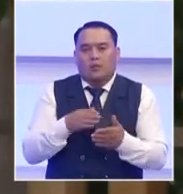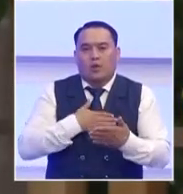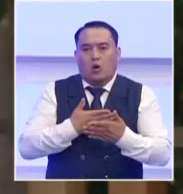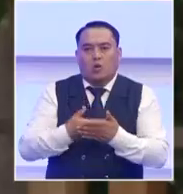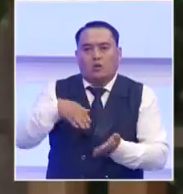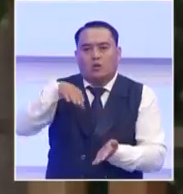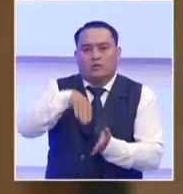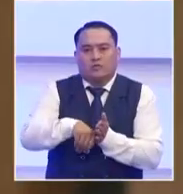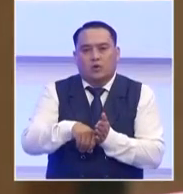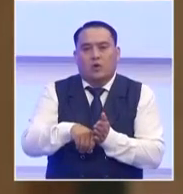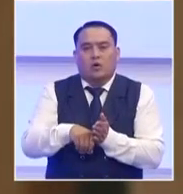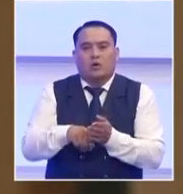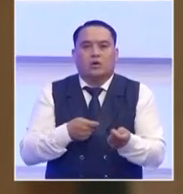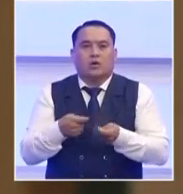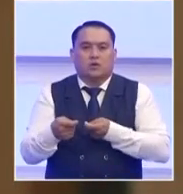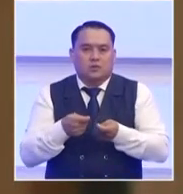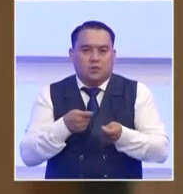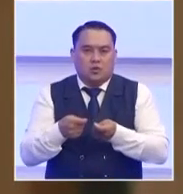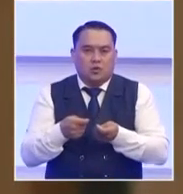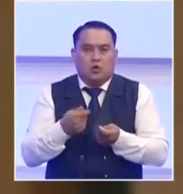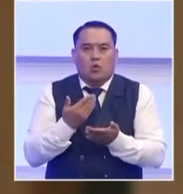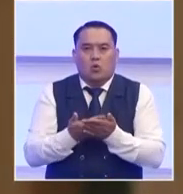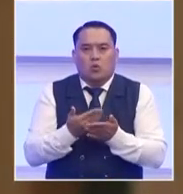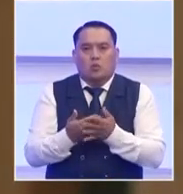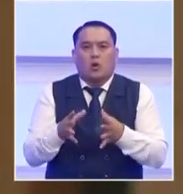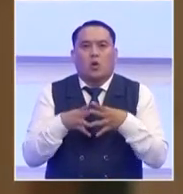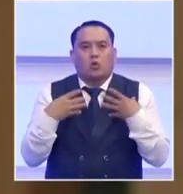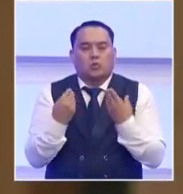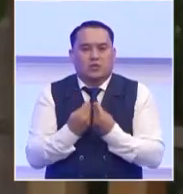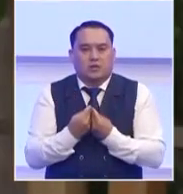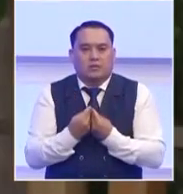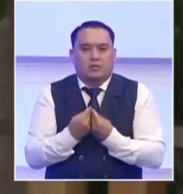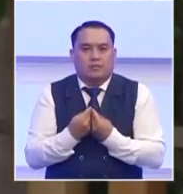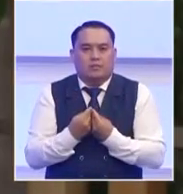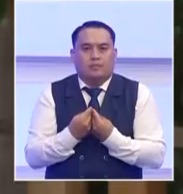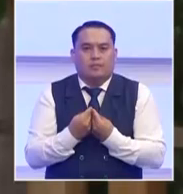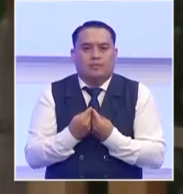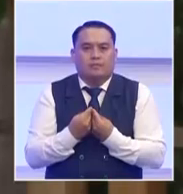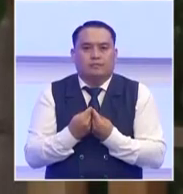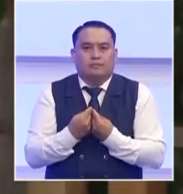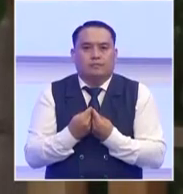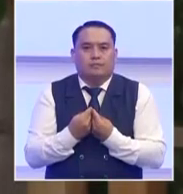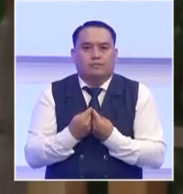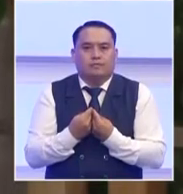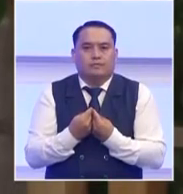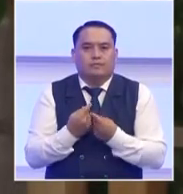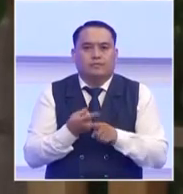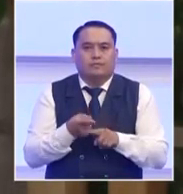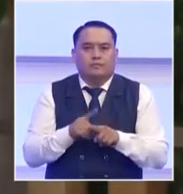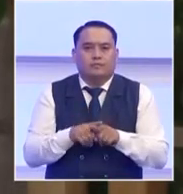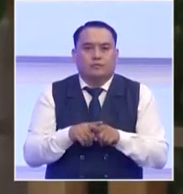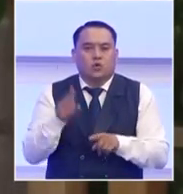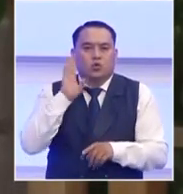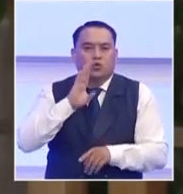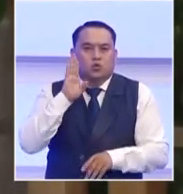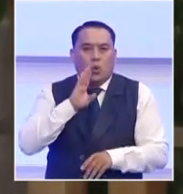ауылдың биі болып қызмет жасайды. Үгілі отбасына ұсыну себебіміз бұл сөз